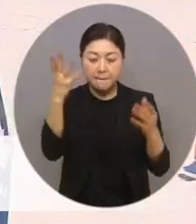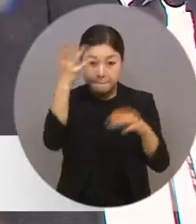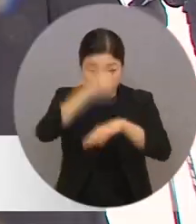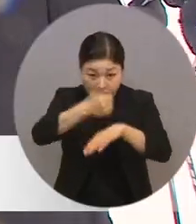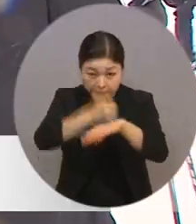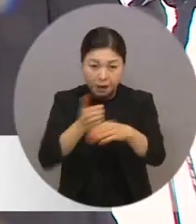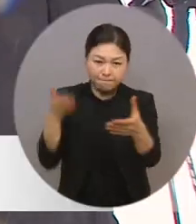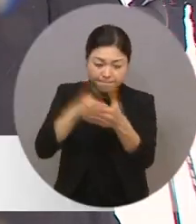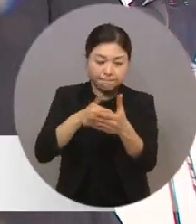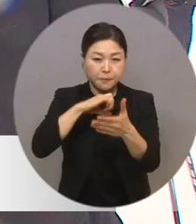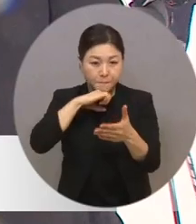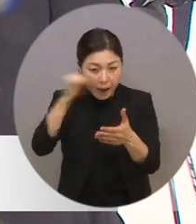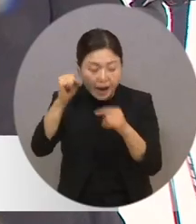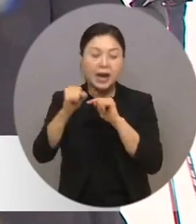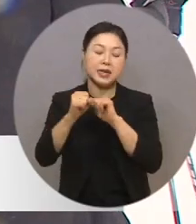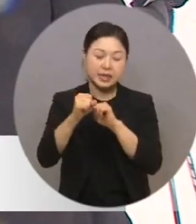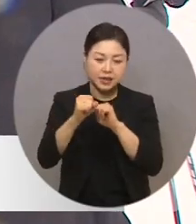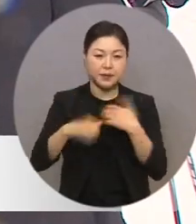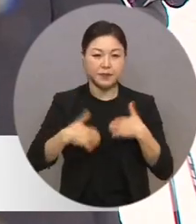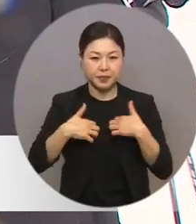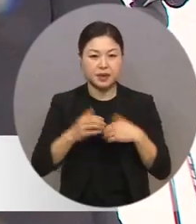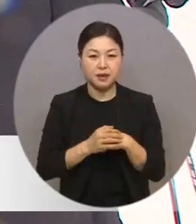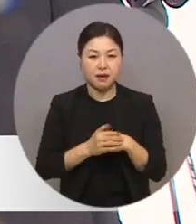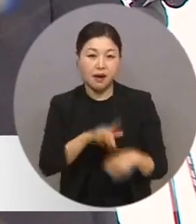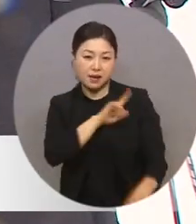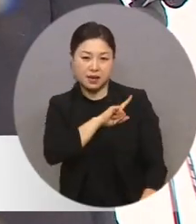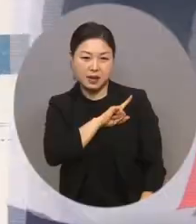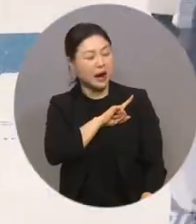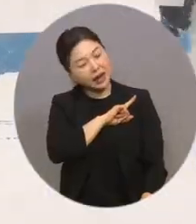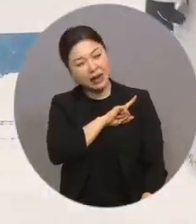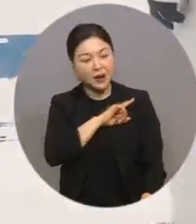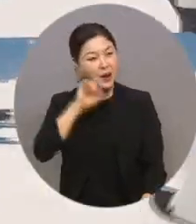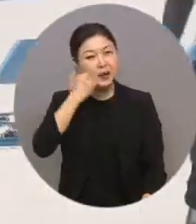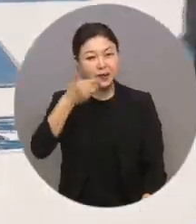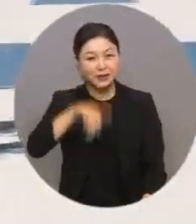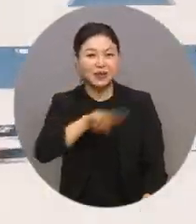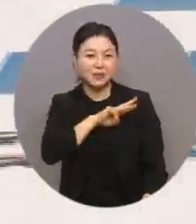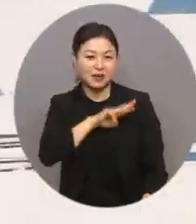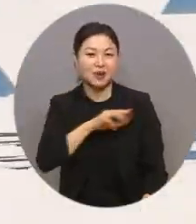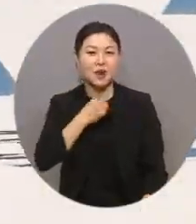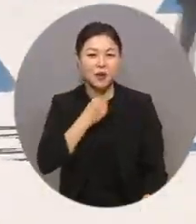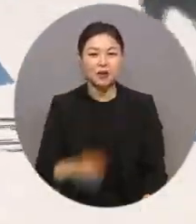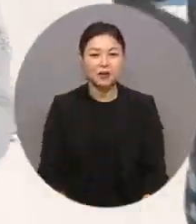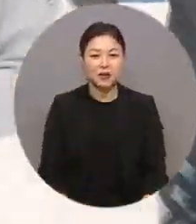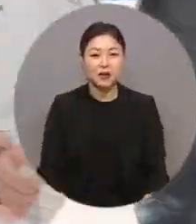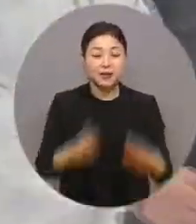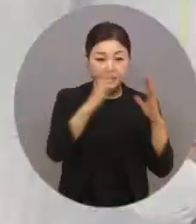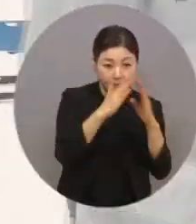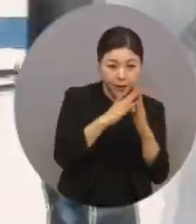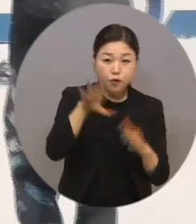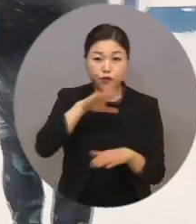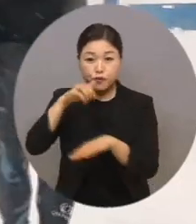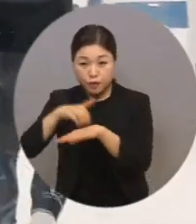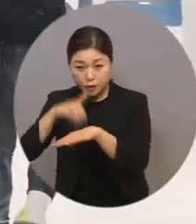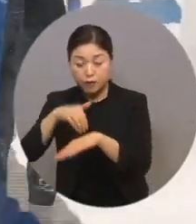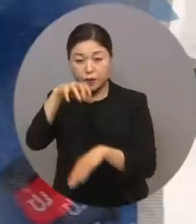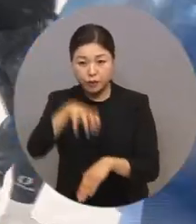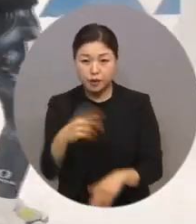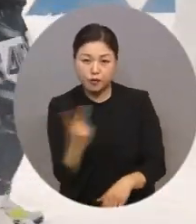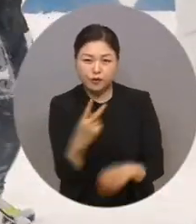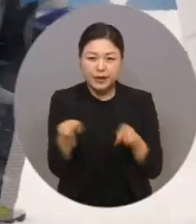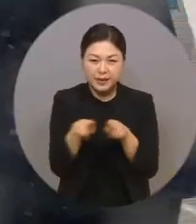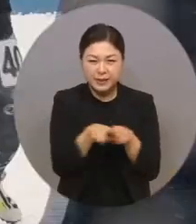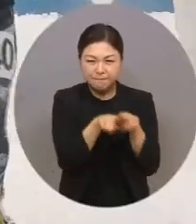좋았어요 어 1등은 무리라도 3등은 하고 싶다죠 집에서도 훈련장에서도 서로 가장 많은 시간을